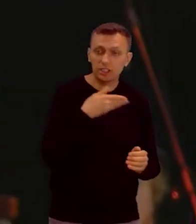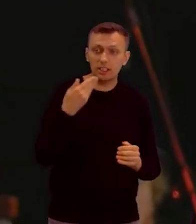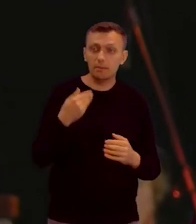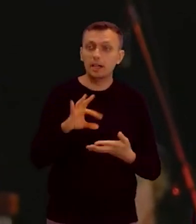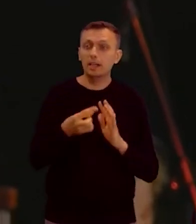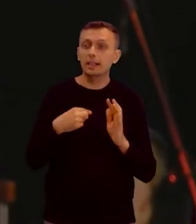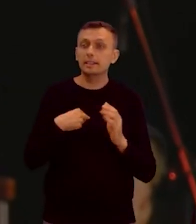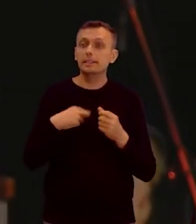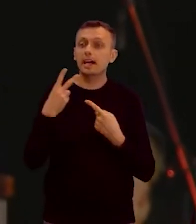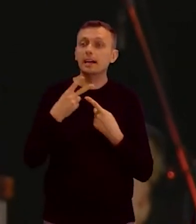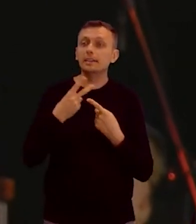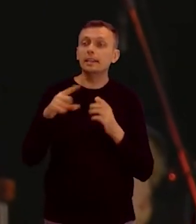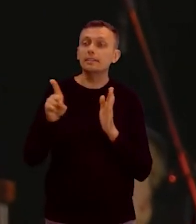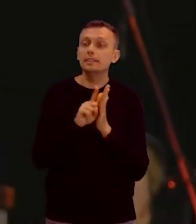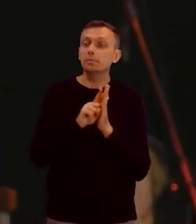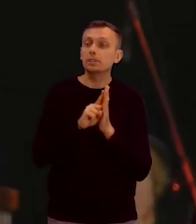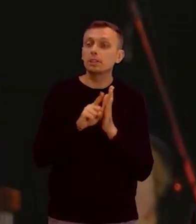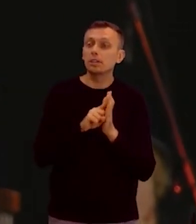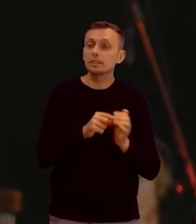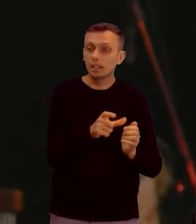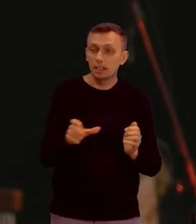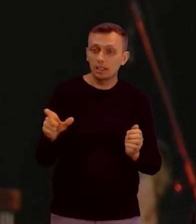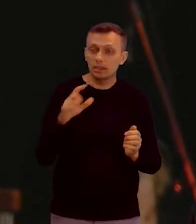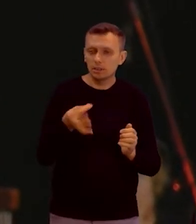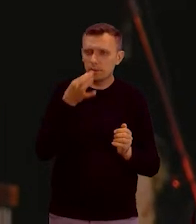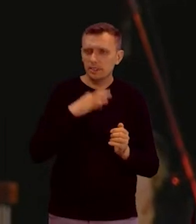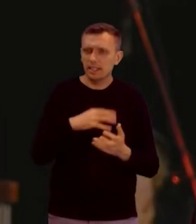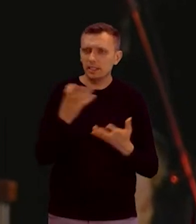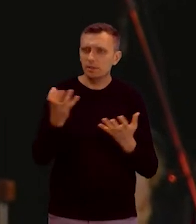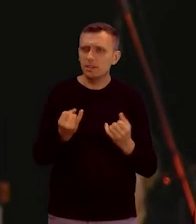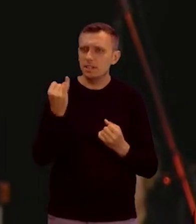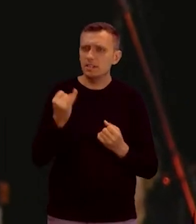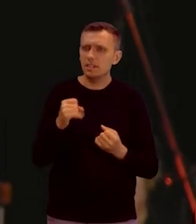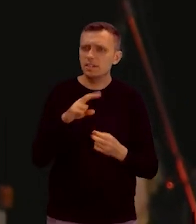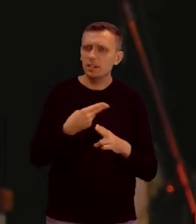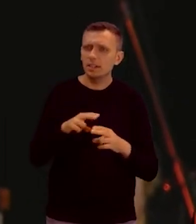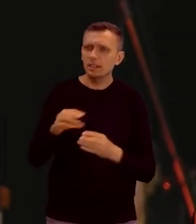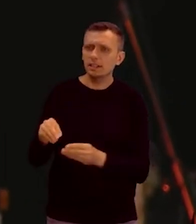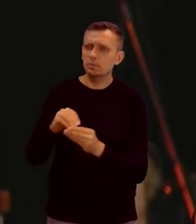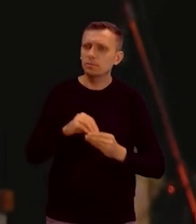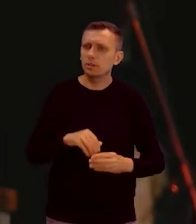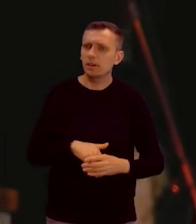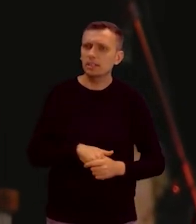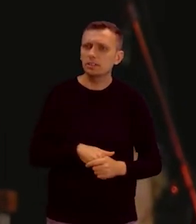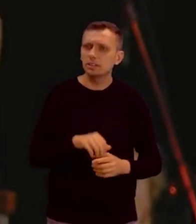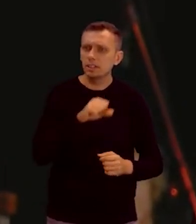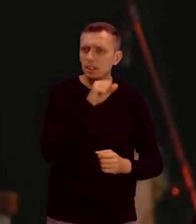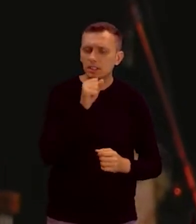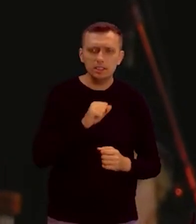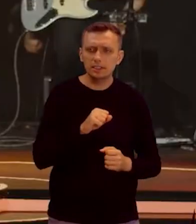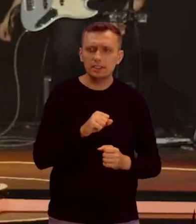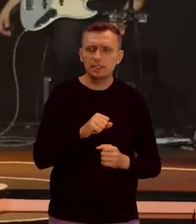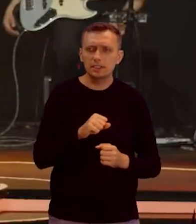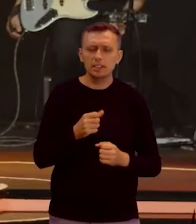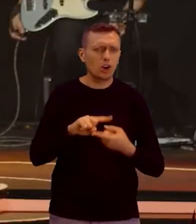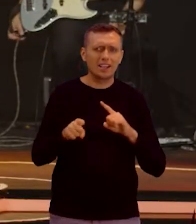pytają, słuchaj, a gdzie masz te dzieci? Kiedy je przyprowadzisz? Ja mówię, nigdy. Dlatego, że nam nie chodzi o to, żeby z tych dzieci zrobić wielkie gwiazdy,